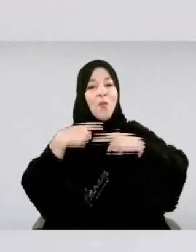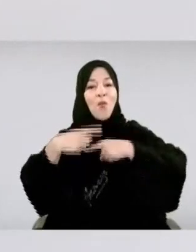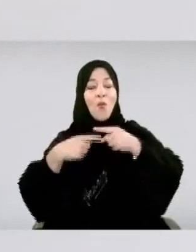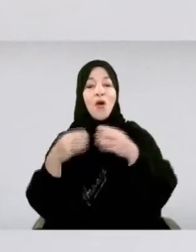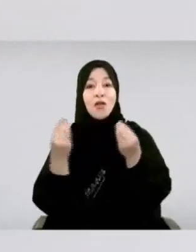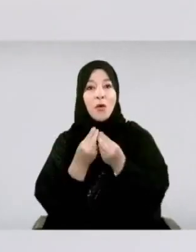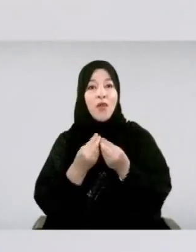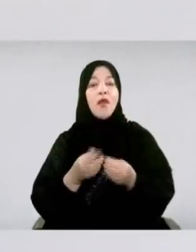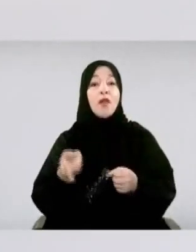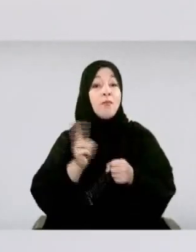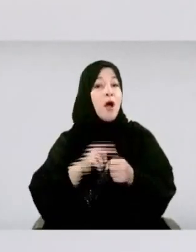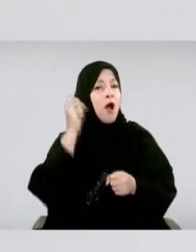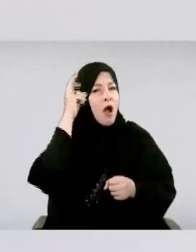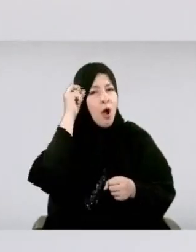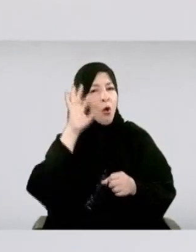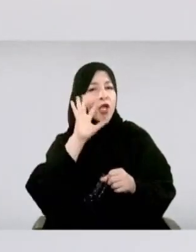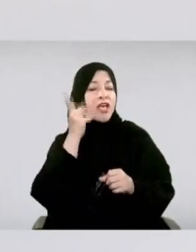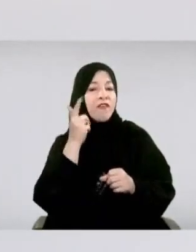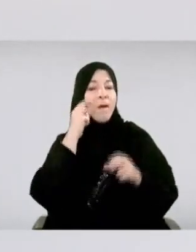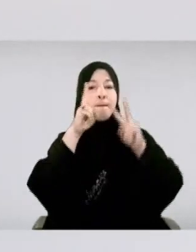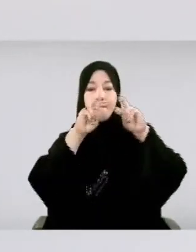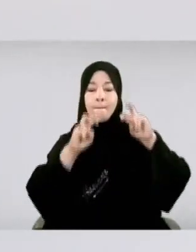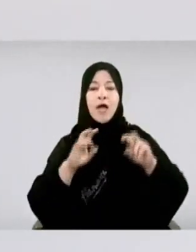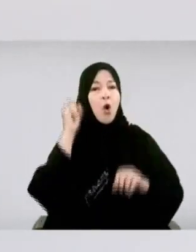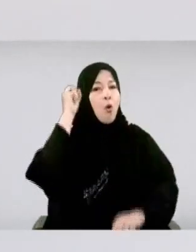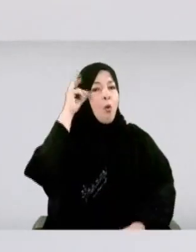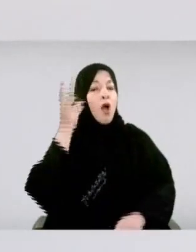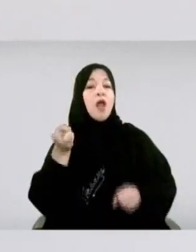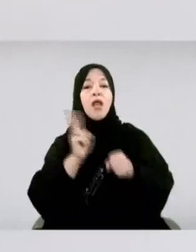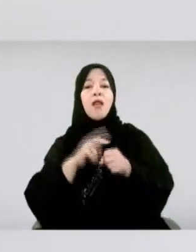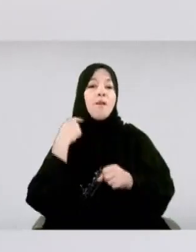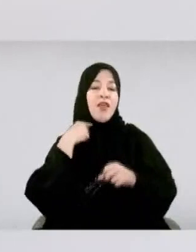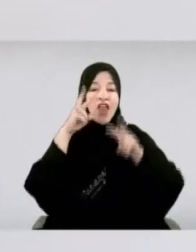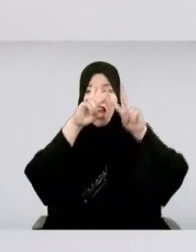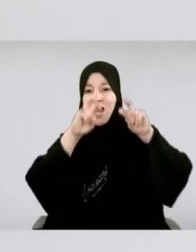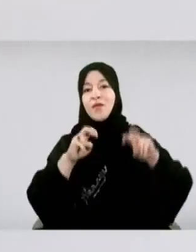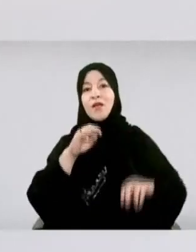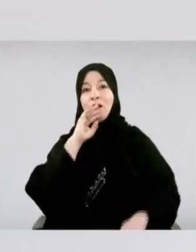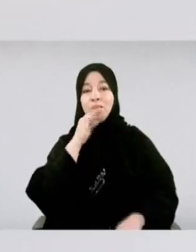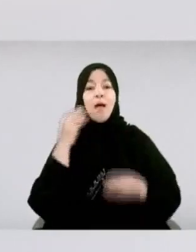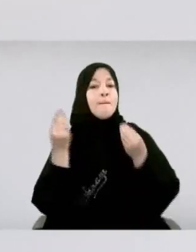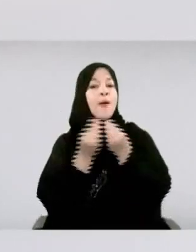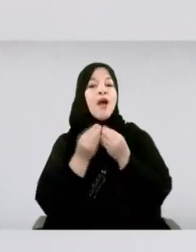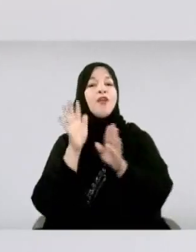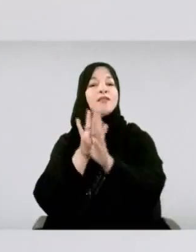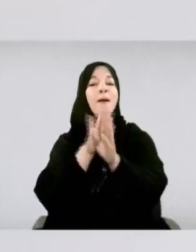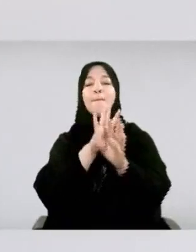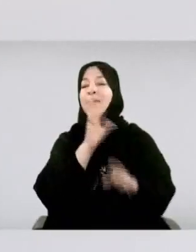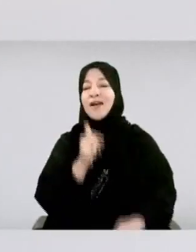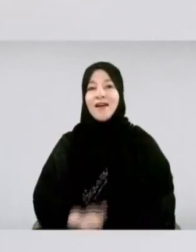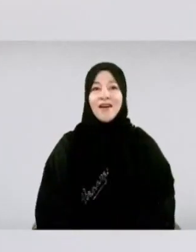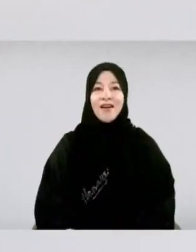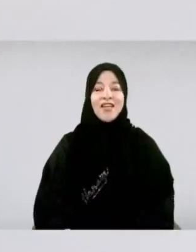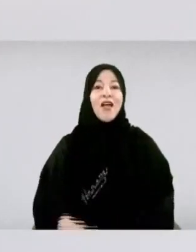كذلك وسعت مداركي حول مفاهيم الابتكار وكذلك البحث العلمي. جميل، من وقف معك في هذا المسابقة؟